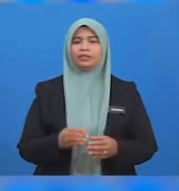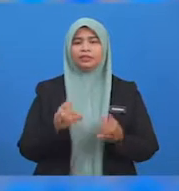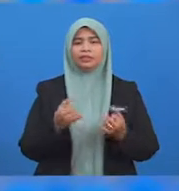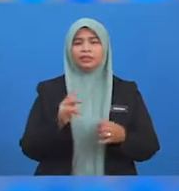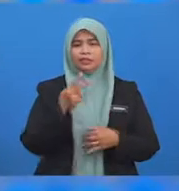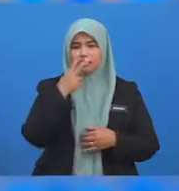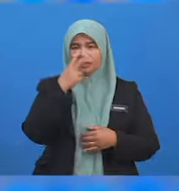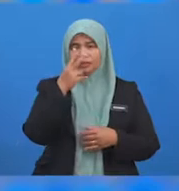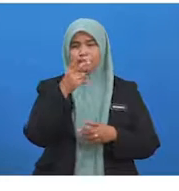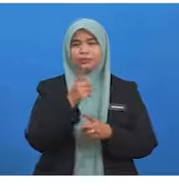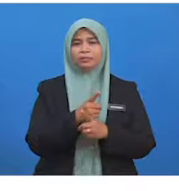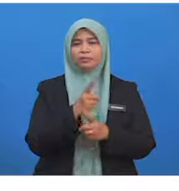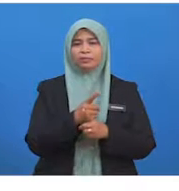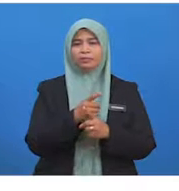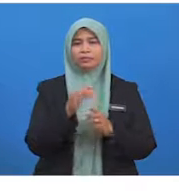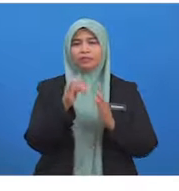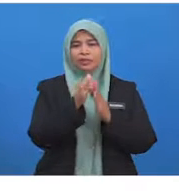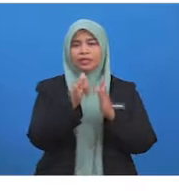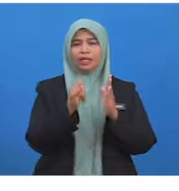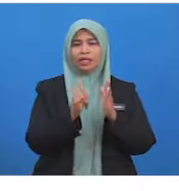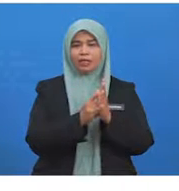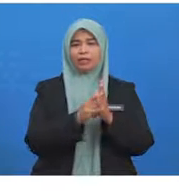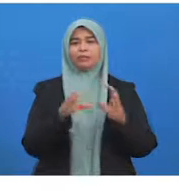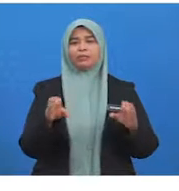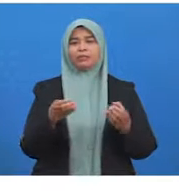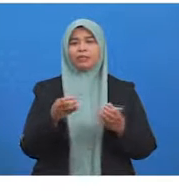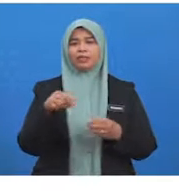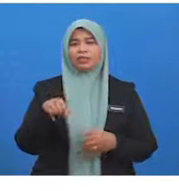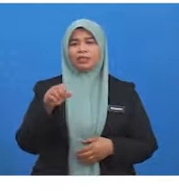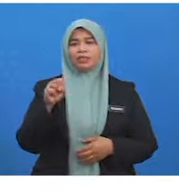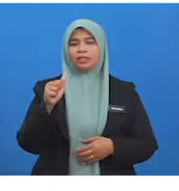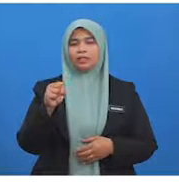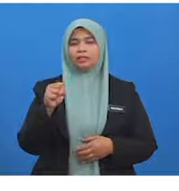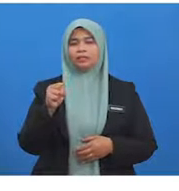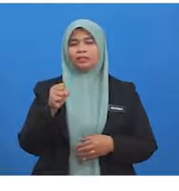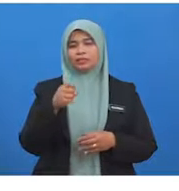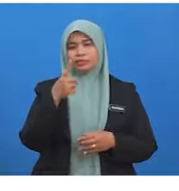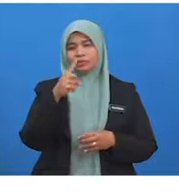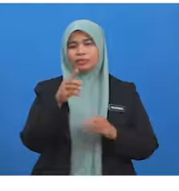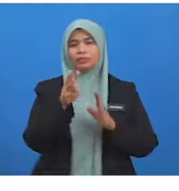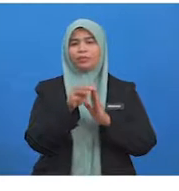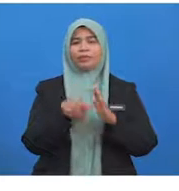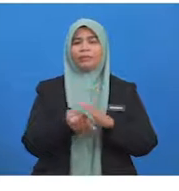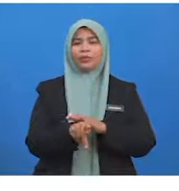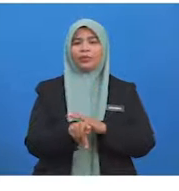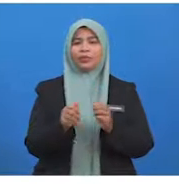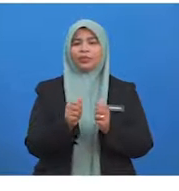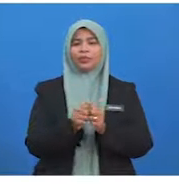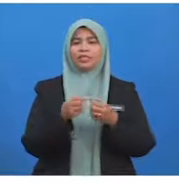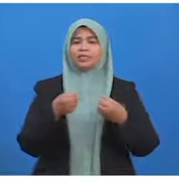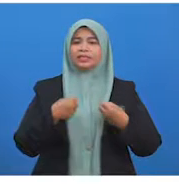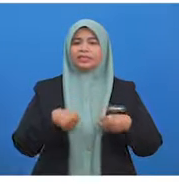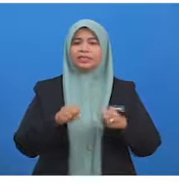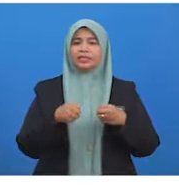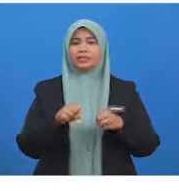betul-betul syarat pelaksanaan qisas bagi jenayah pembunuhan dengan sengaja. Menurut Imam